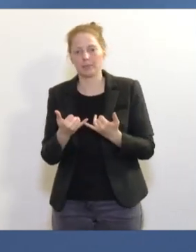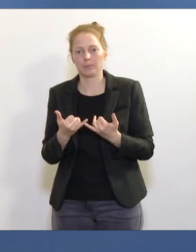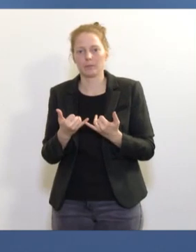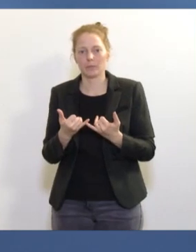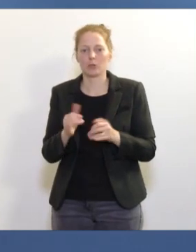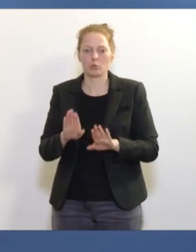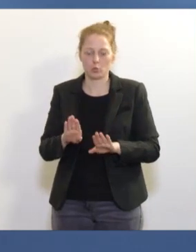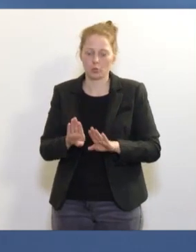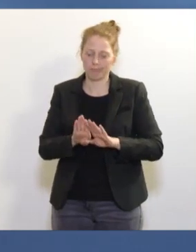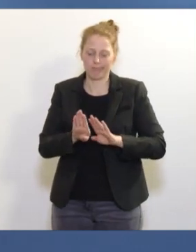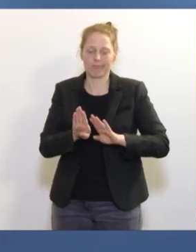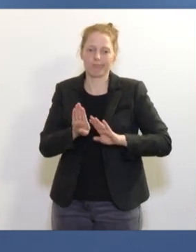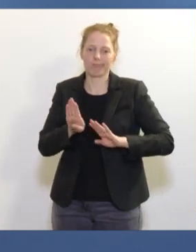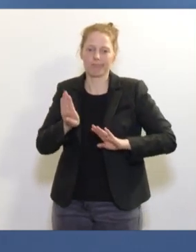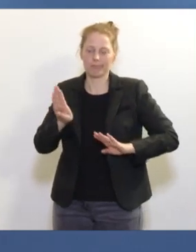an die Leute.